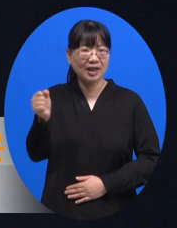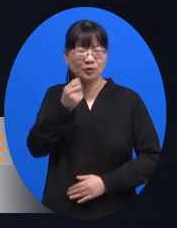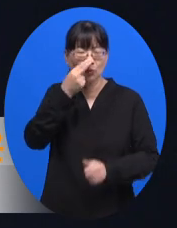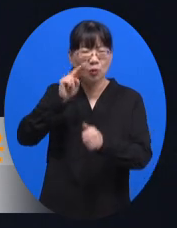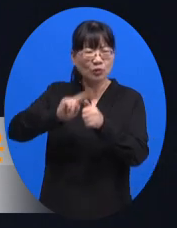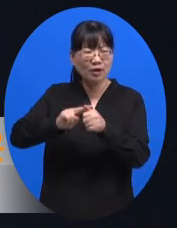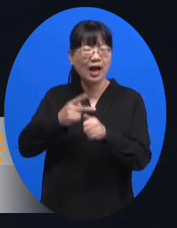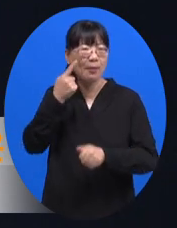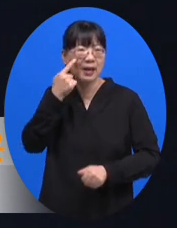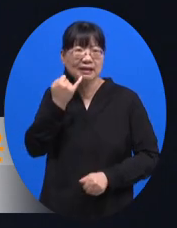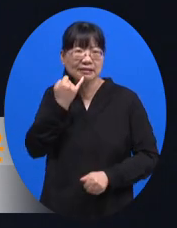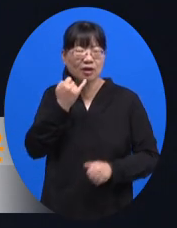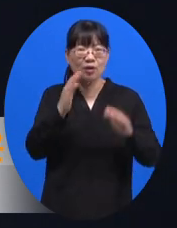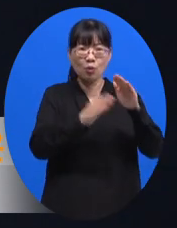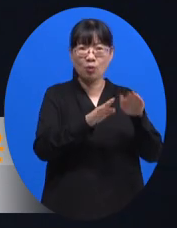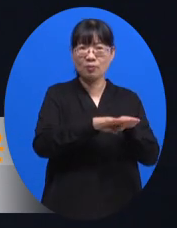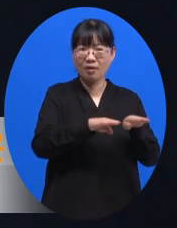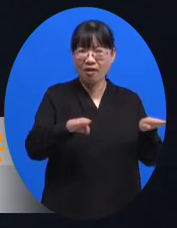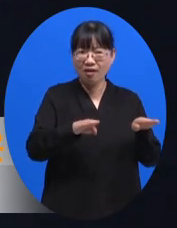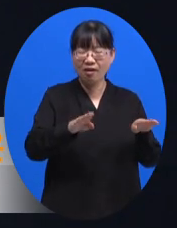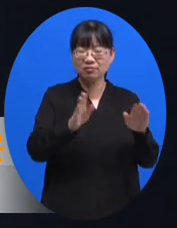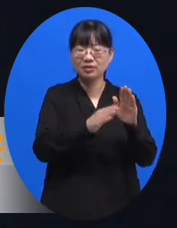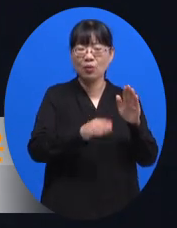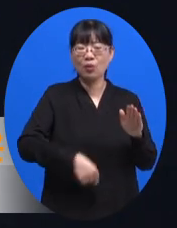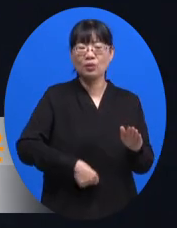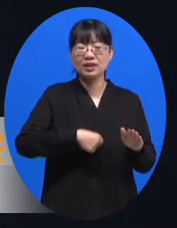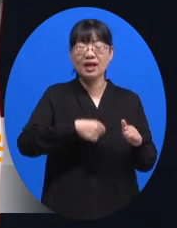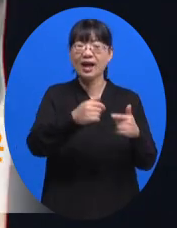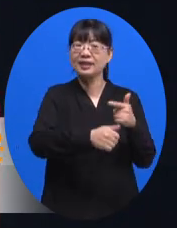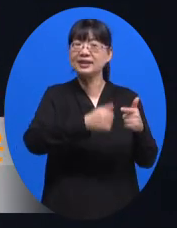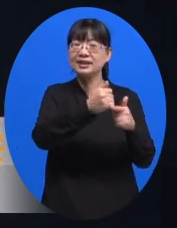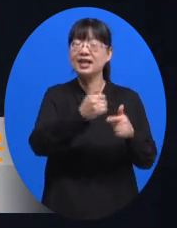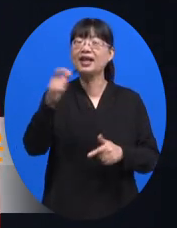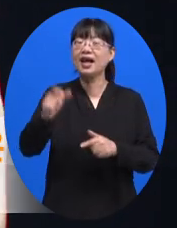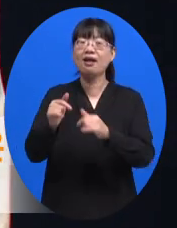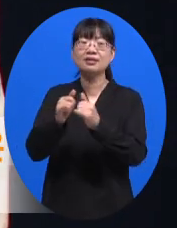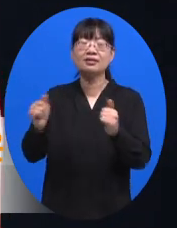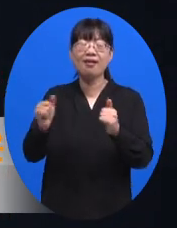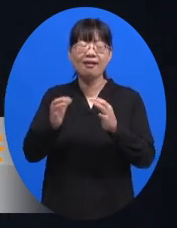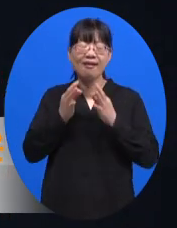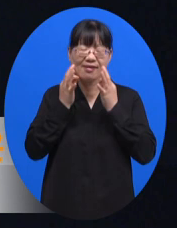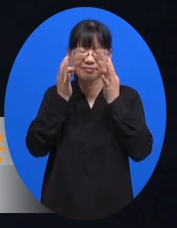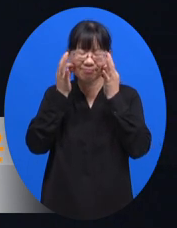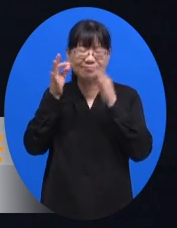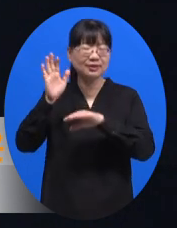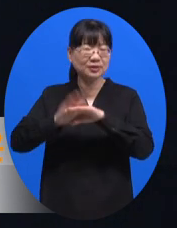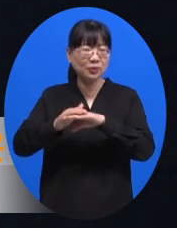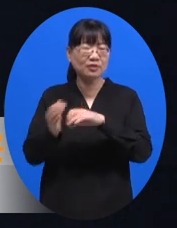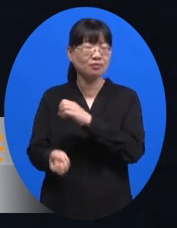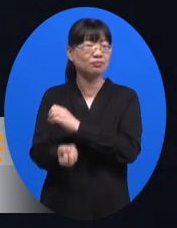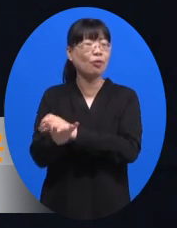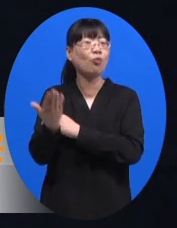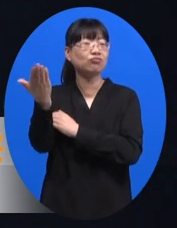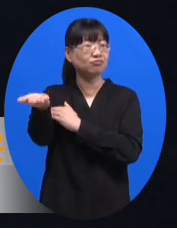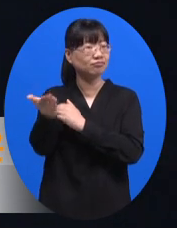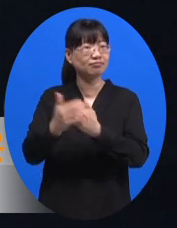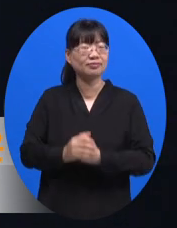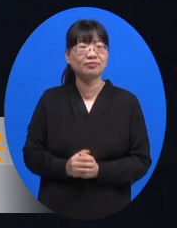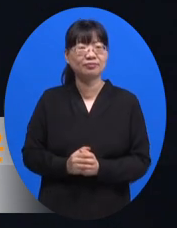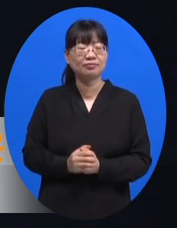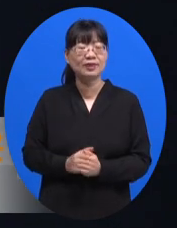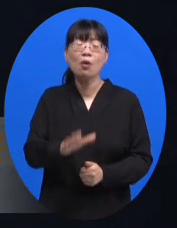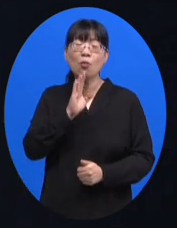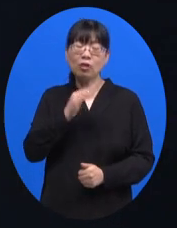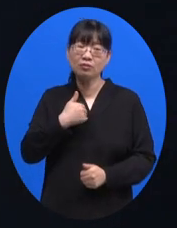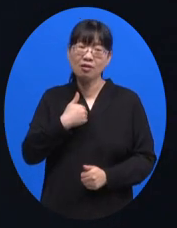되겠지. 공평하신 정의의 신은 강한 자의 간절한 손을 들어주시는 법.